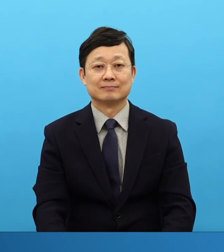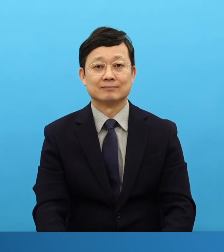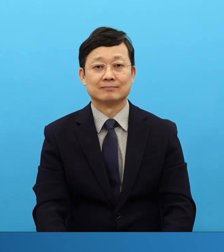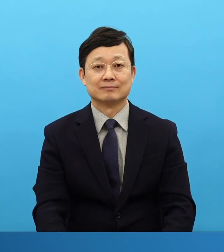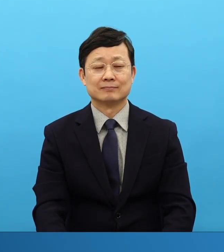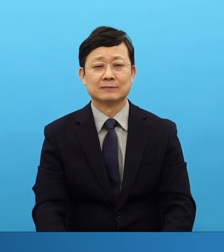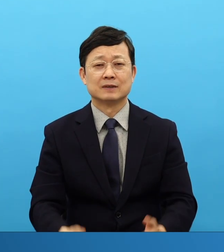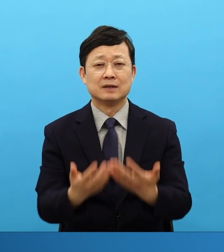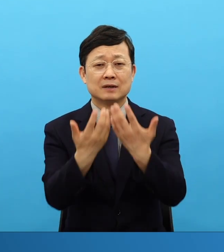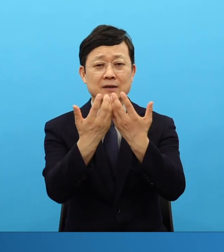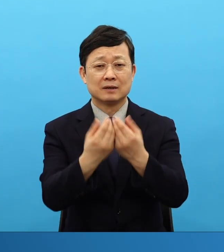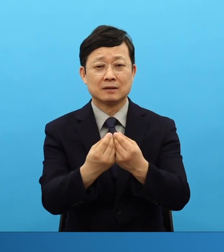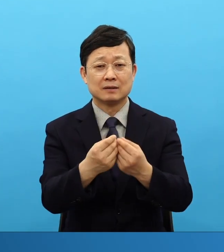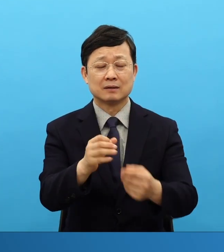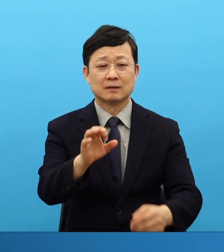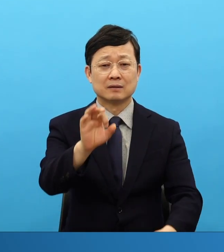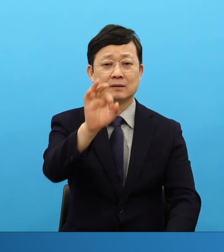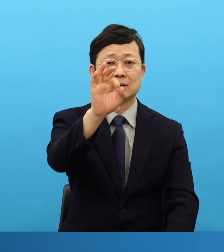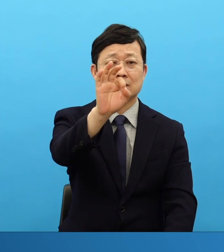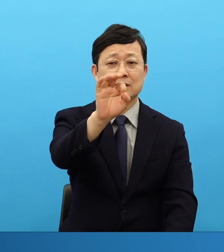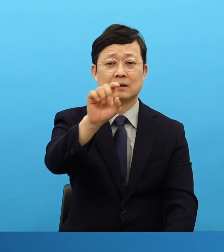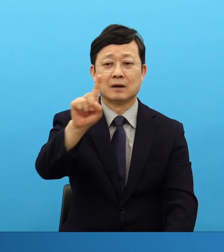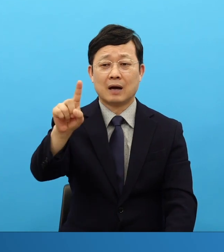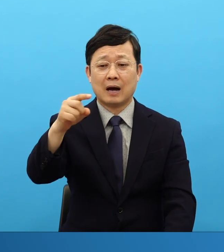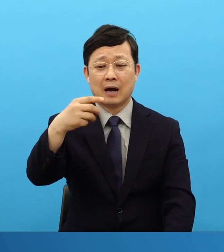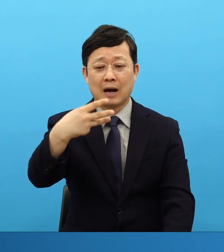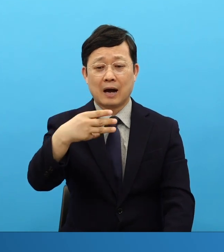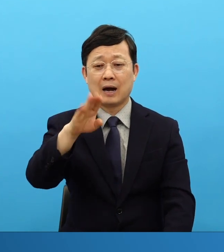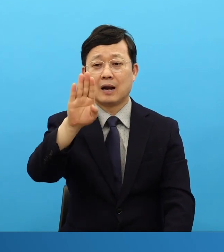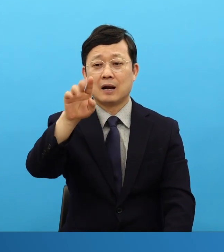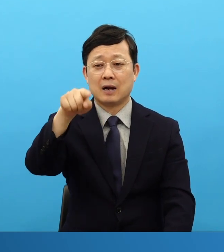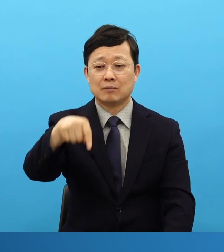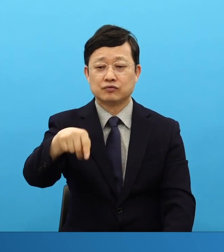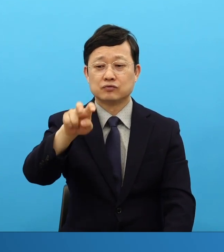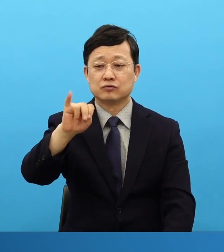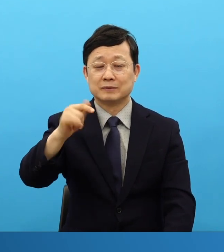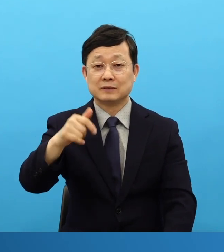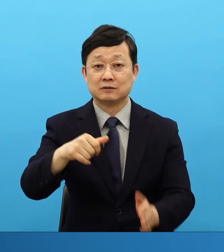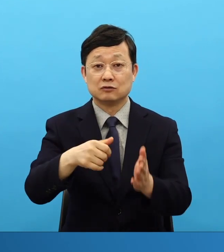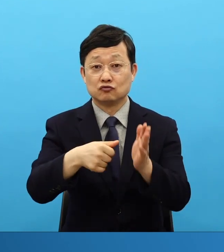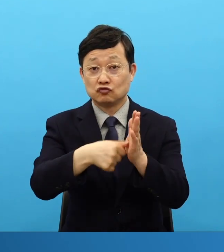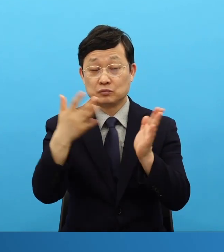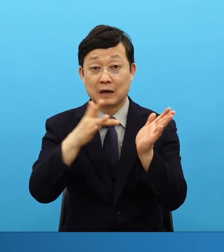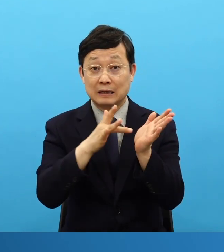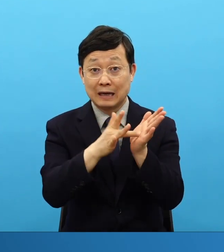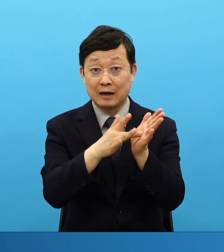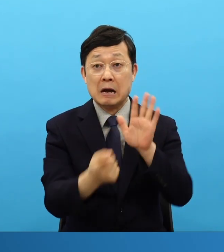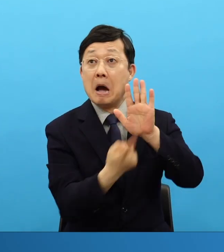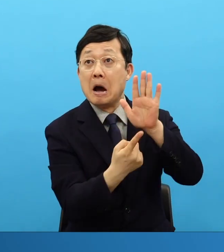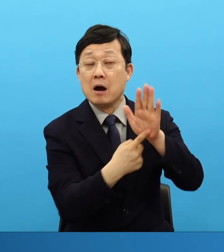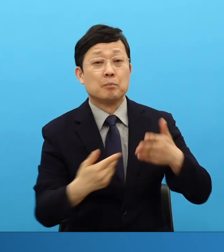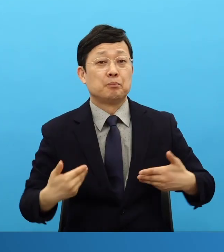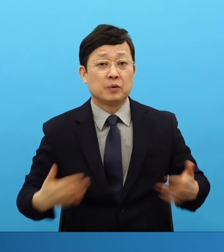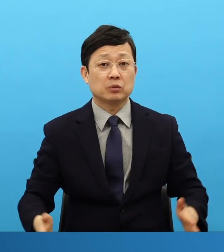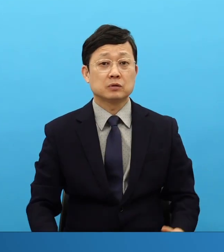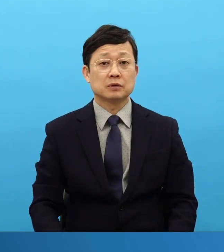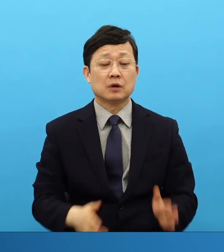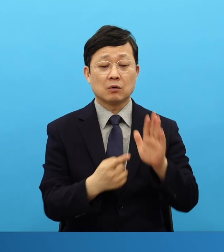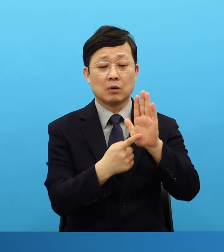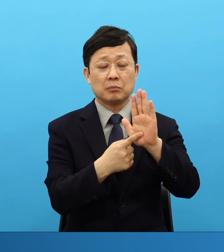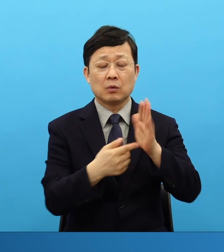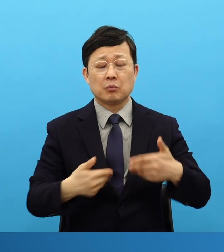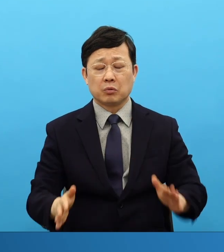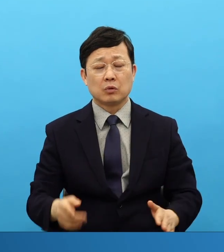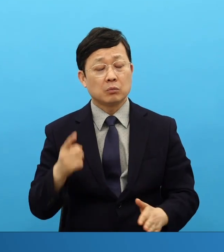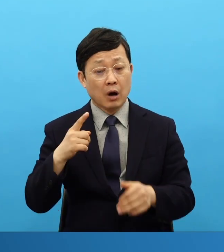같은 약들을 선전하는 거 봤습니까? 그거 왜 합니까 선전을? All these famous medications, do you see them advertising it on TV? 서로 사가려고 싸우는데. People want